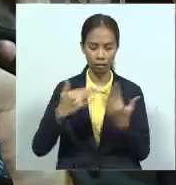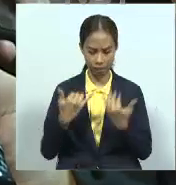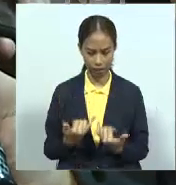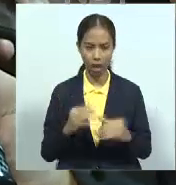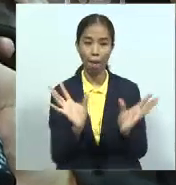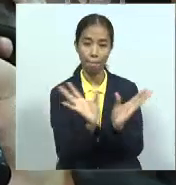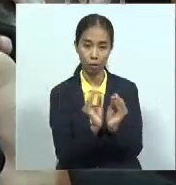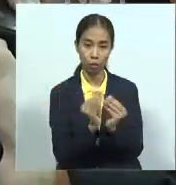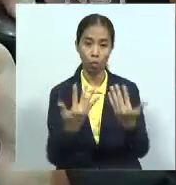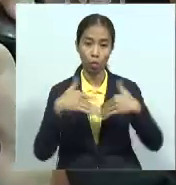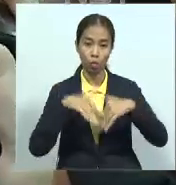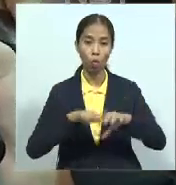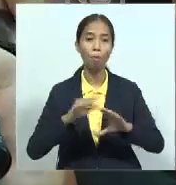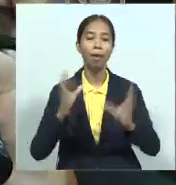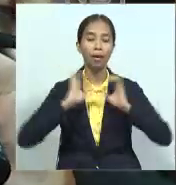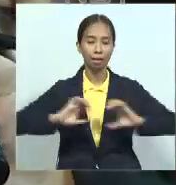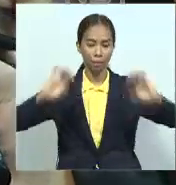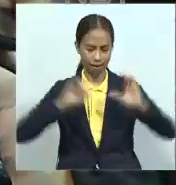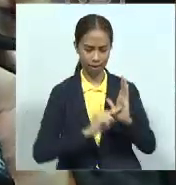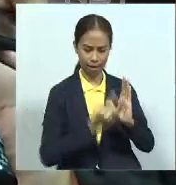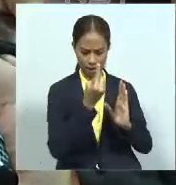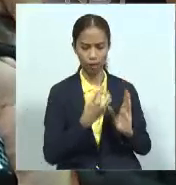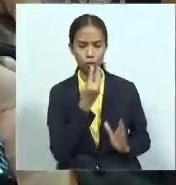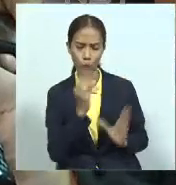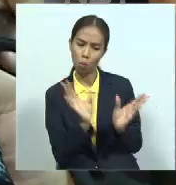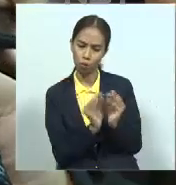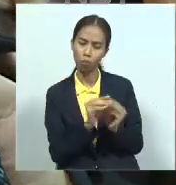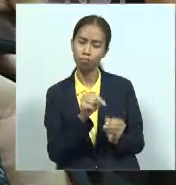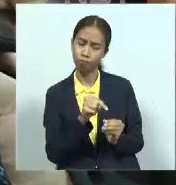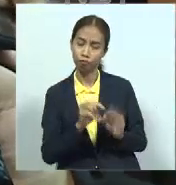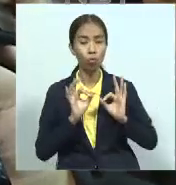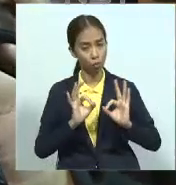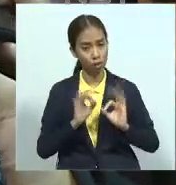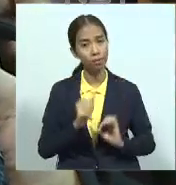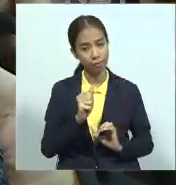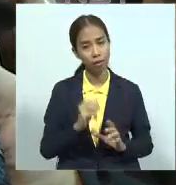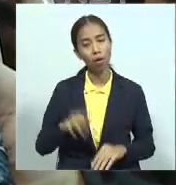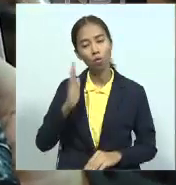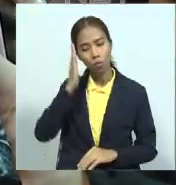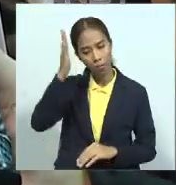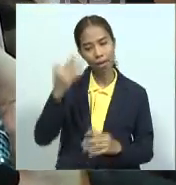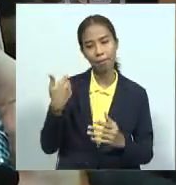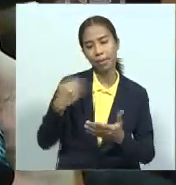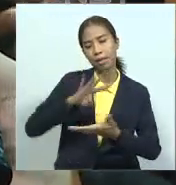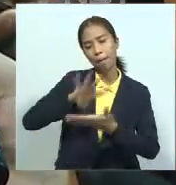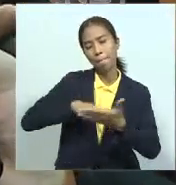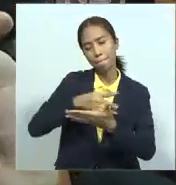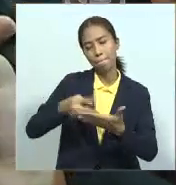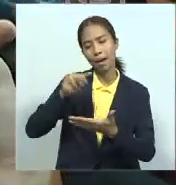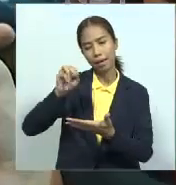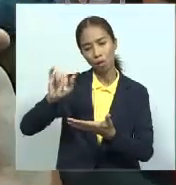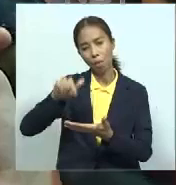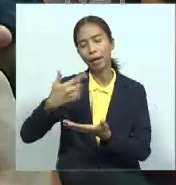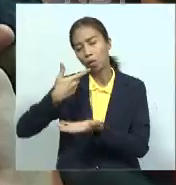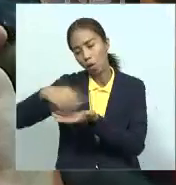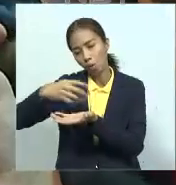กผลการประชุมเป็นที่น่าพอใจกับทุกฝ่ายและต่อจากนี้จะมีการพัฒนานโยบายของพรรคร่วมรัฐบาลและพรรคฝ่ายค้านที่เห็นว่